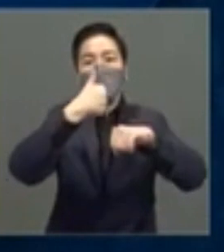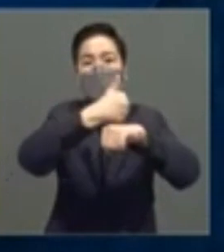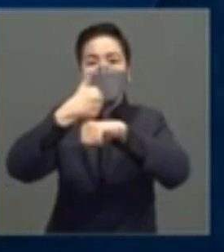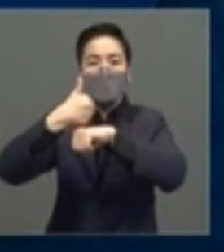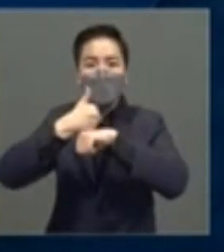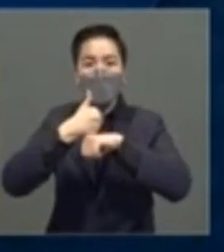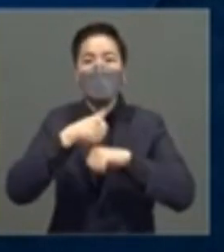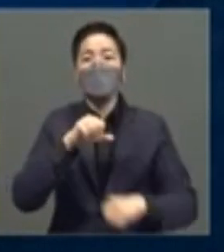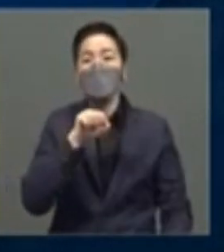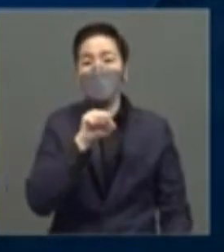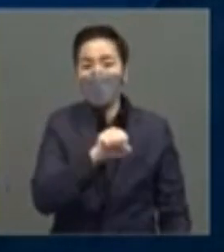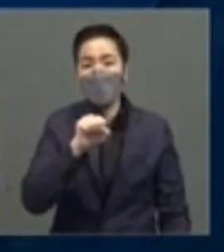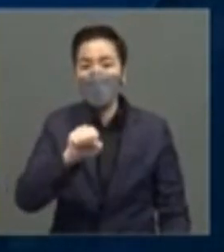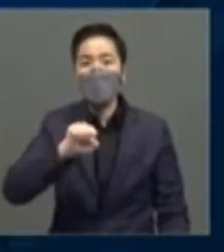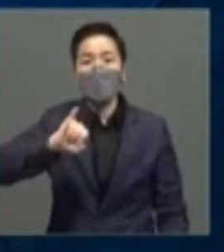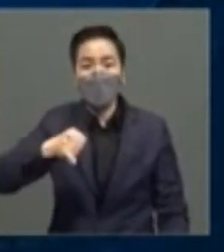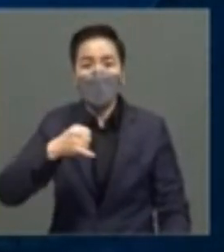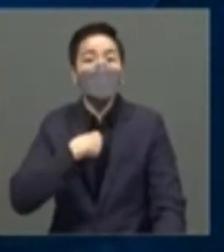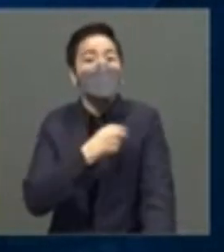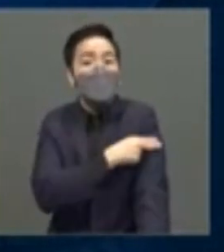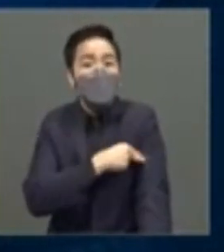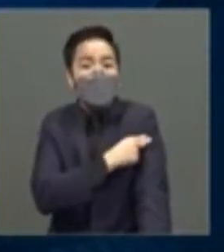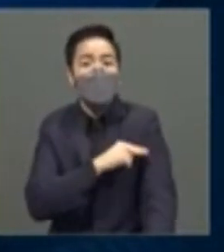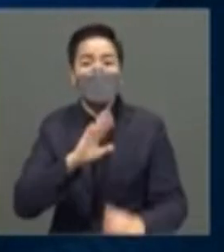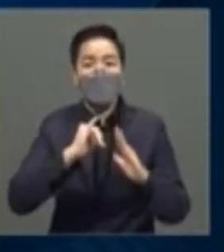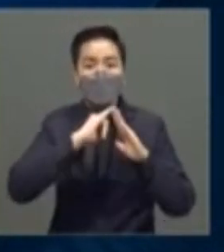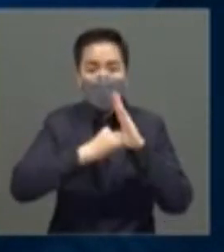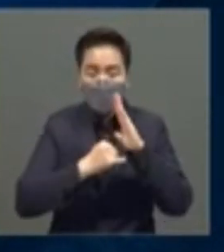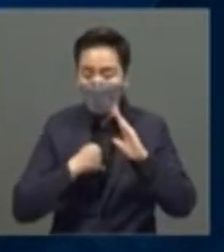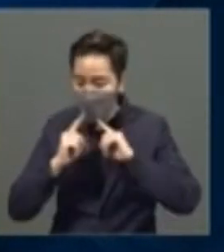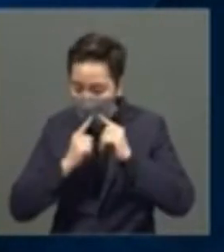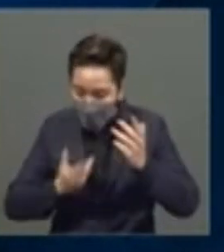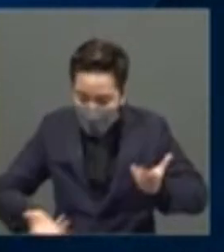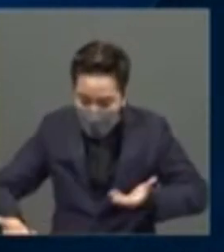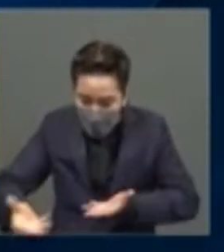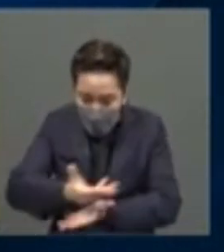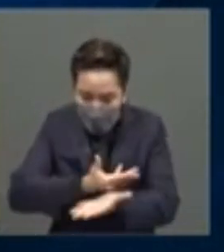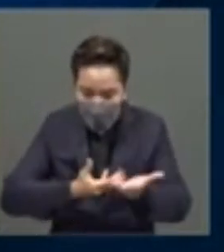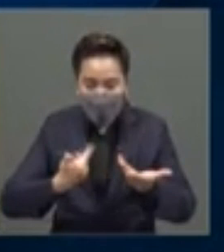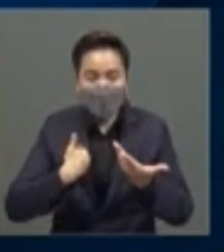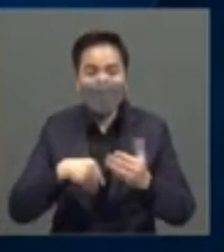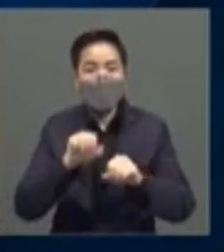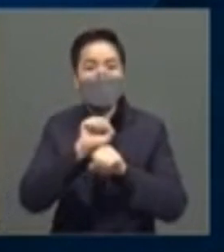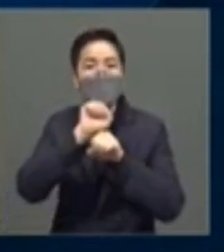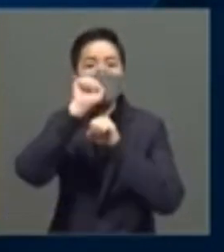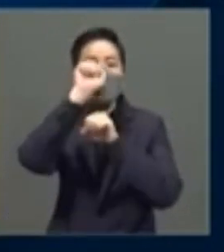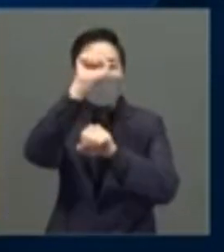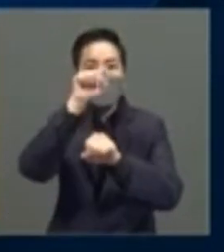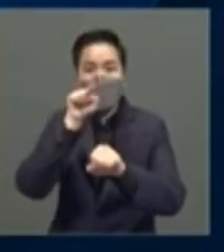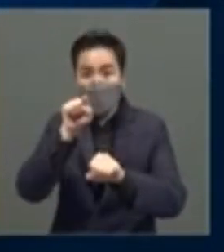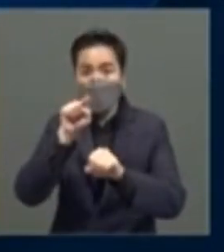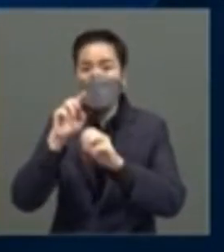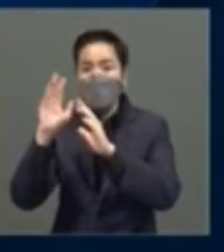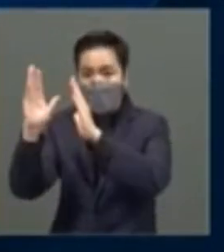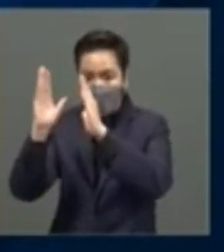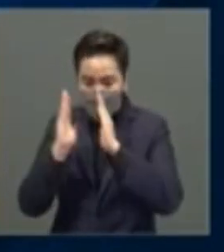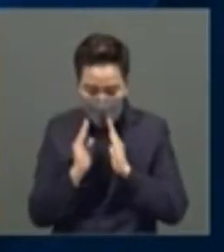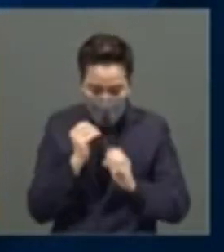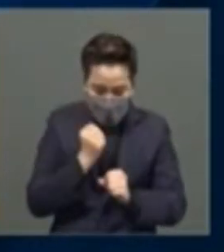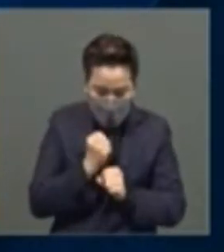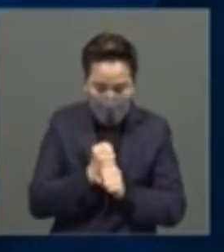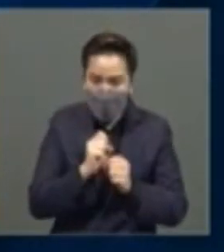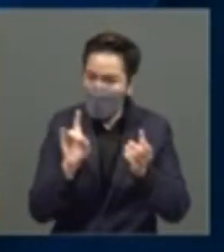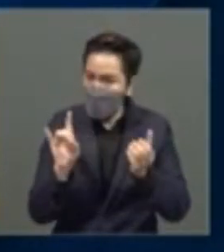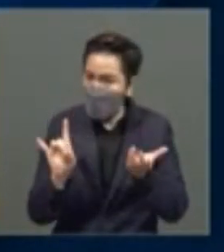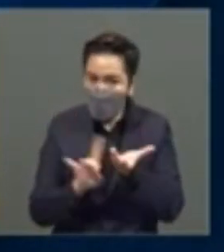นายแพทย์สสจให้ร่วมหารือแล้วก็กำกับมาตรการที่ประกาศในวันนี้ให้สามารถที่จะทำได้อย่างมีประสิทธิภ